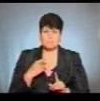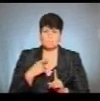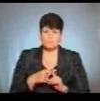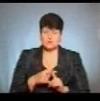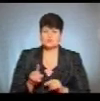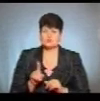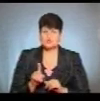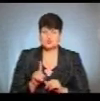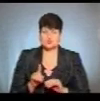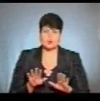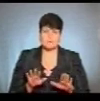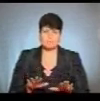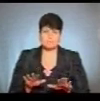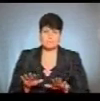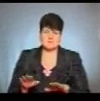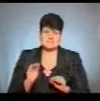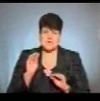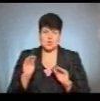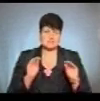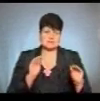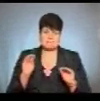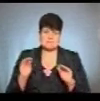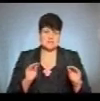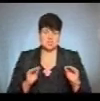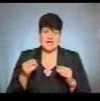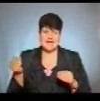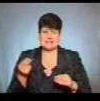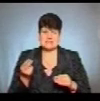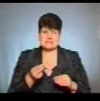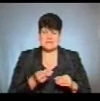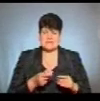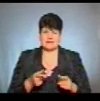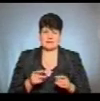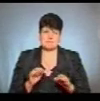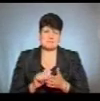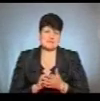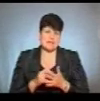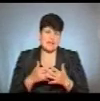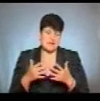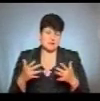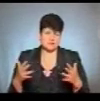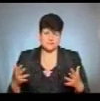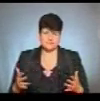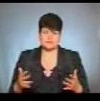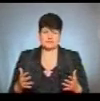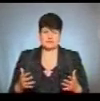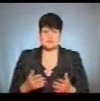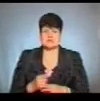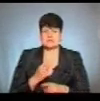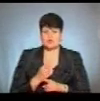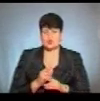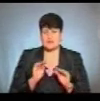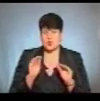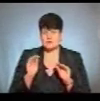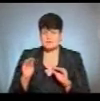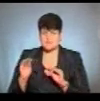щодо місць розміщення агітаційних матеріалів, скажімо, там заборона розміщувати